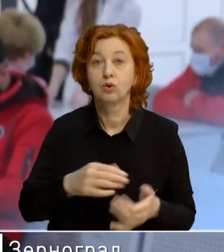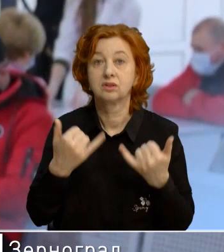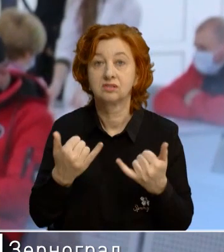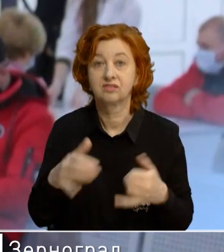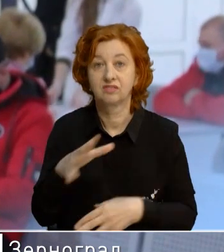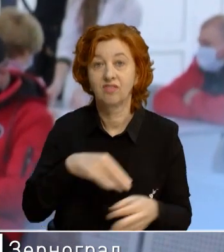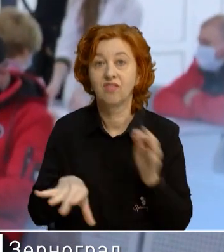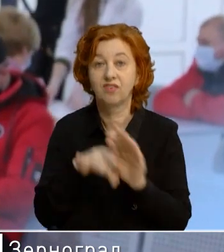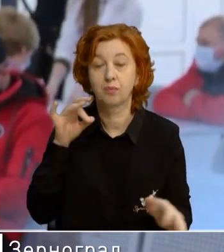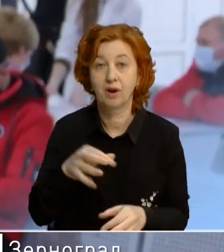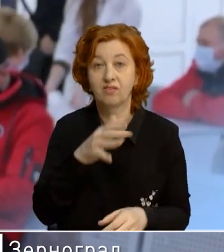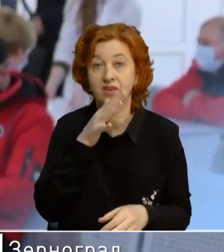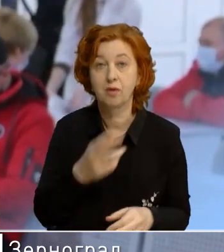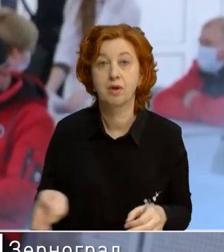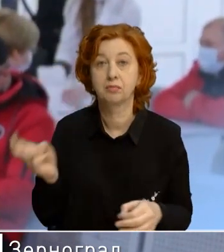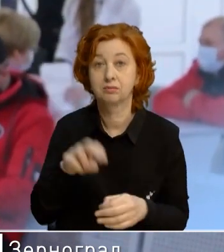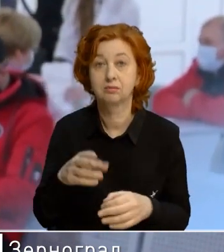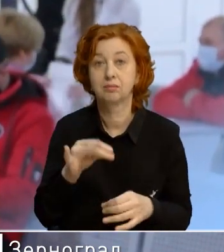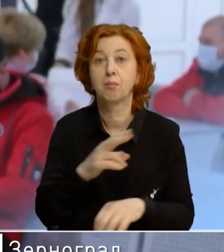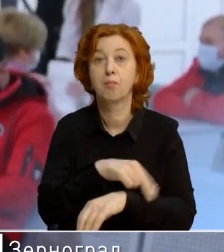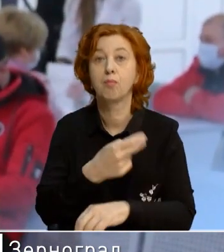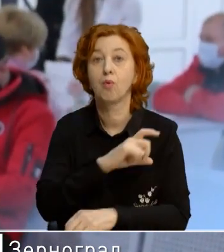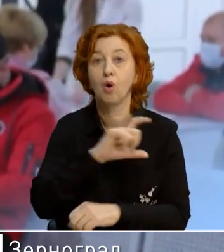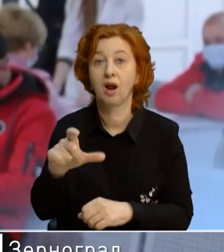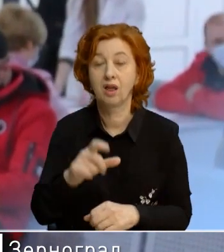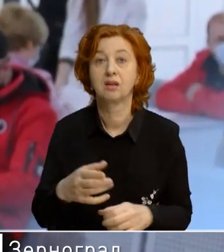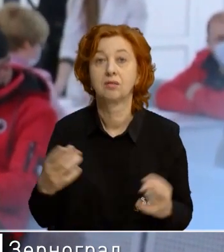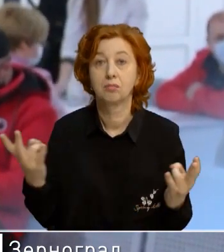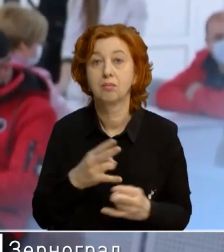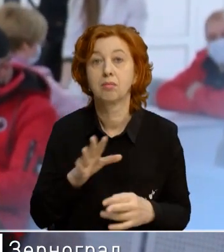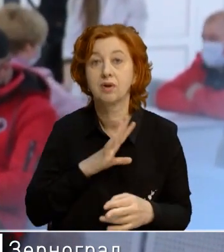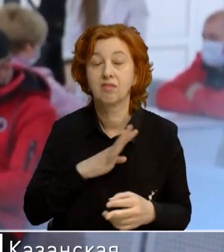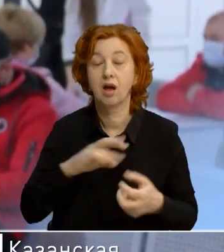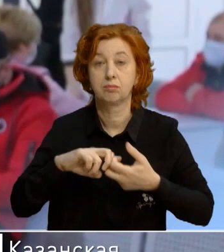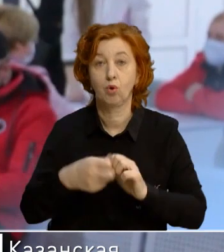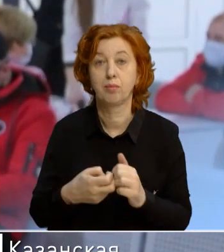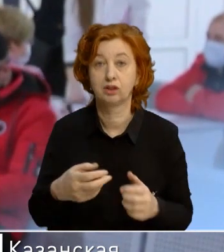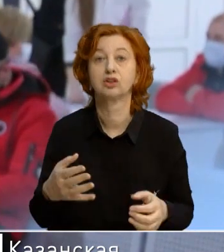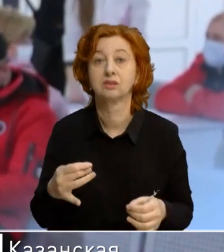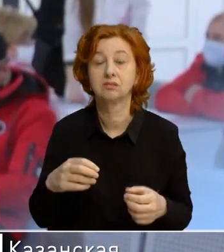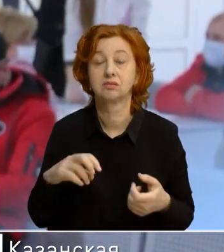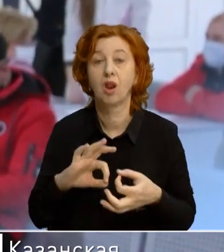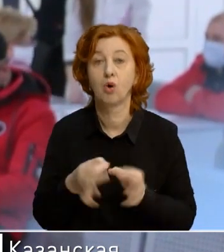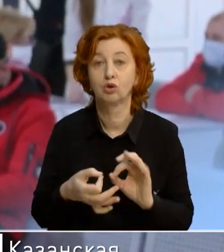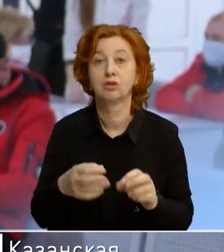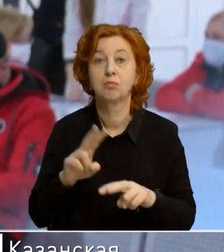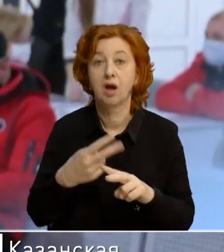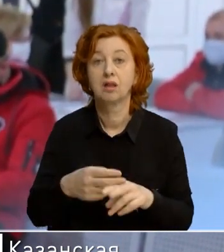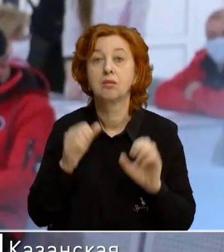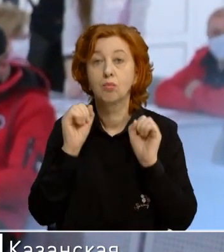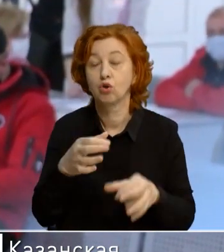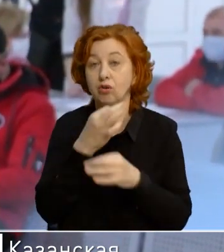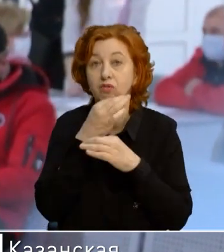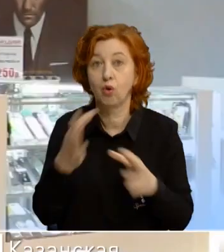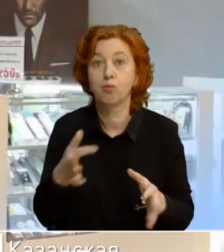населения выбрать время и приехать в поликлинику, в стационарный пункт, иногда бывает проблематично. Поэтому это можно сделать по